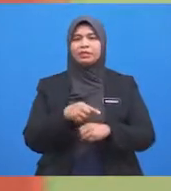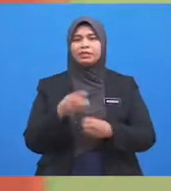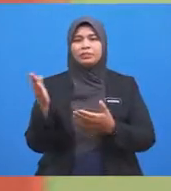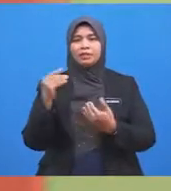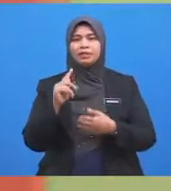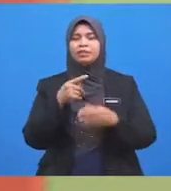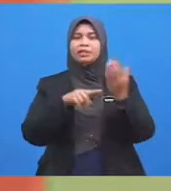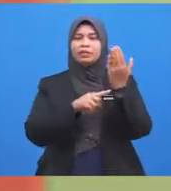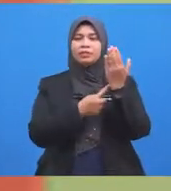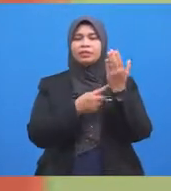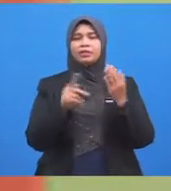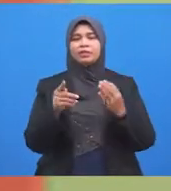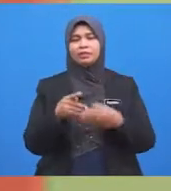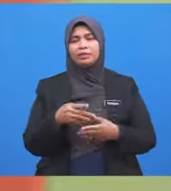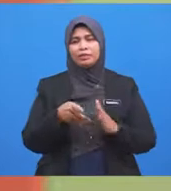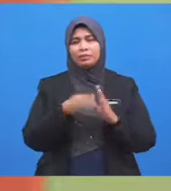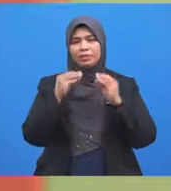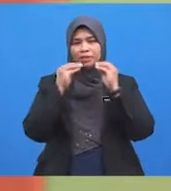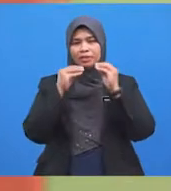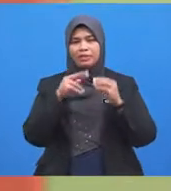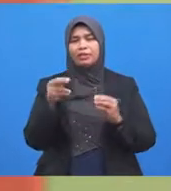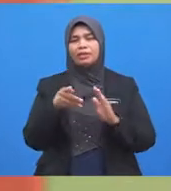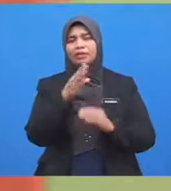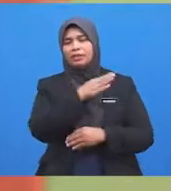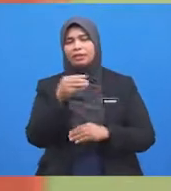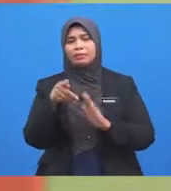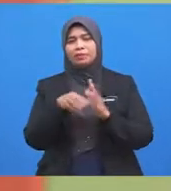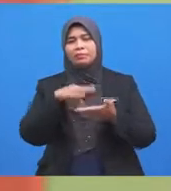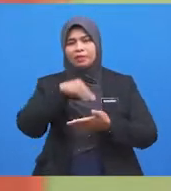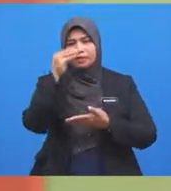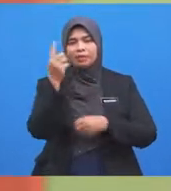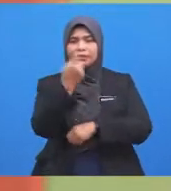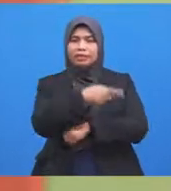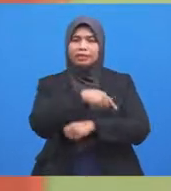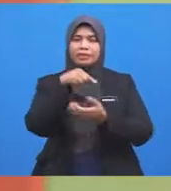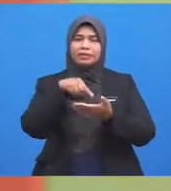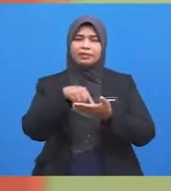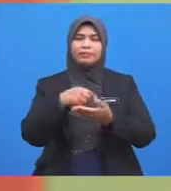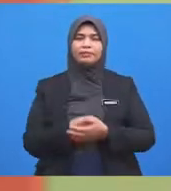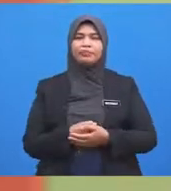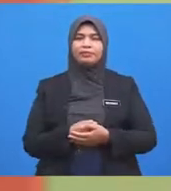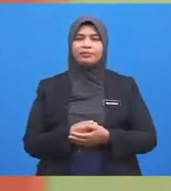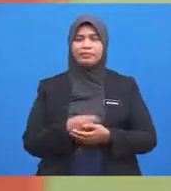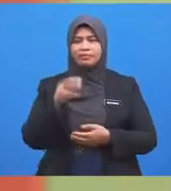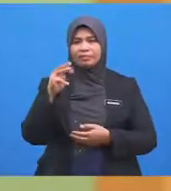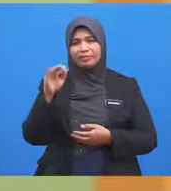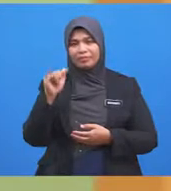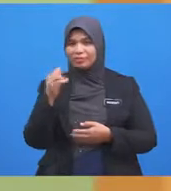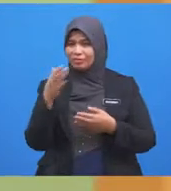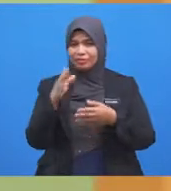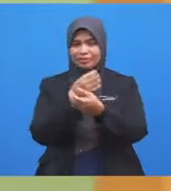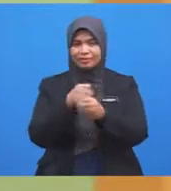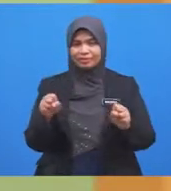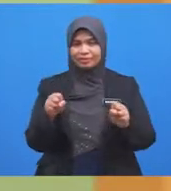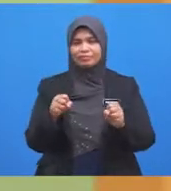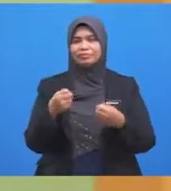kita memulakan sesi pengajaran dan pembelajaran pada hari ini. Amy sudah bersedia?